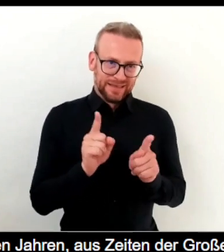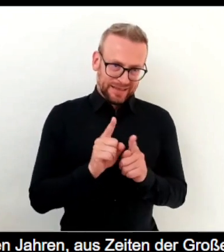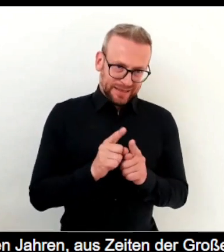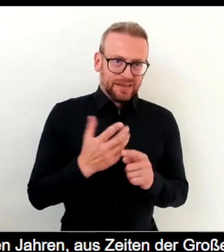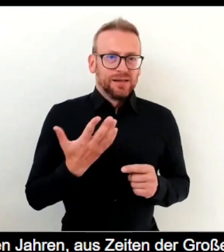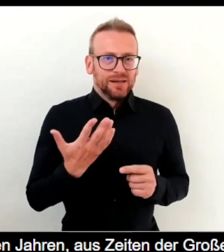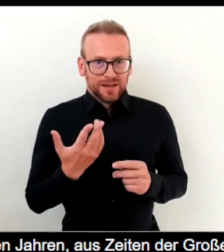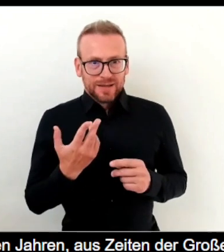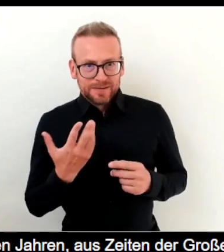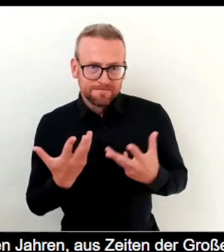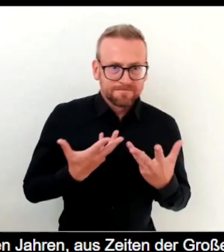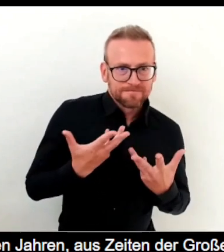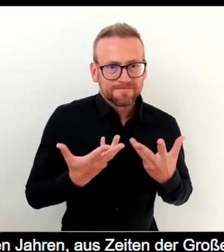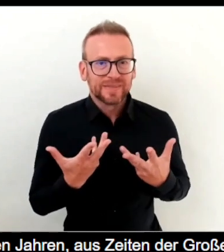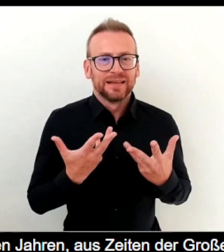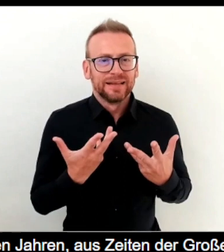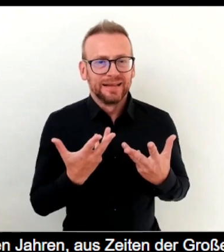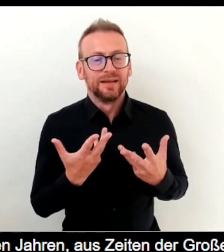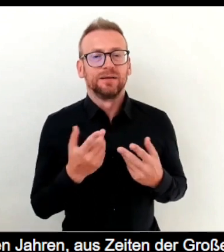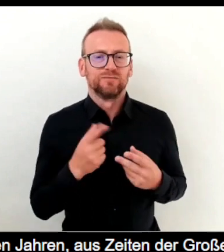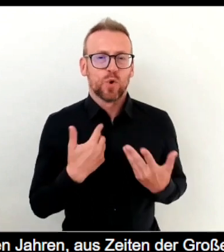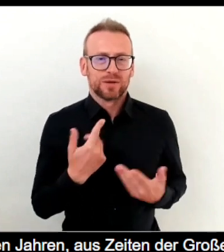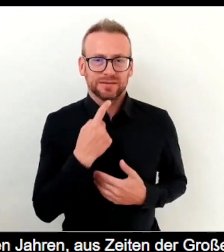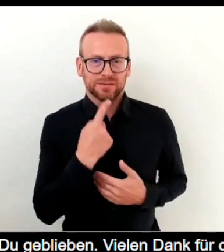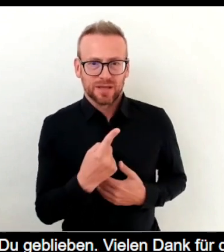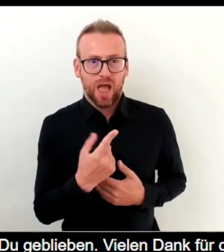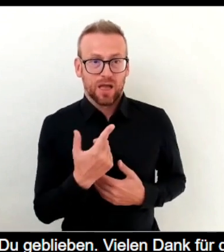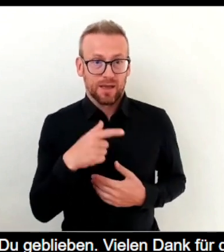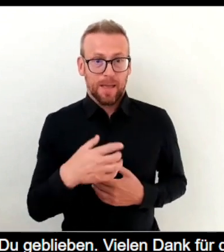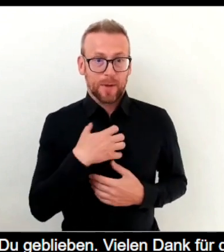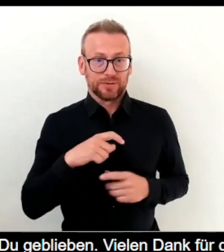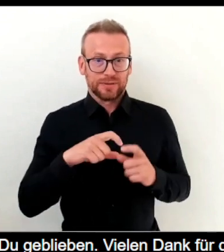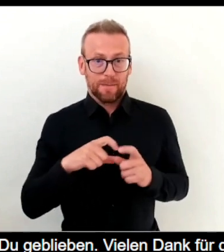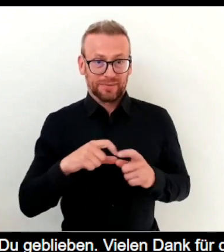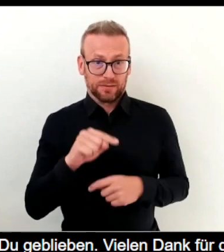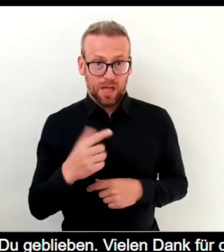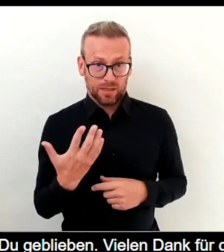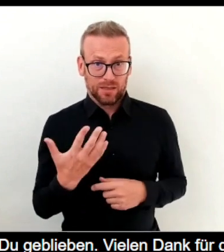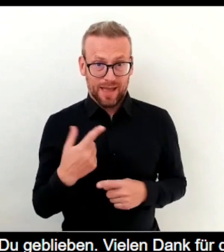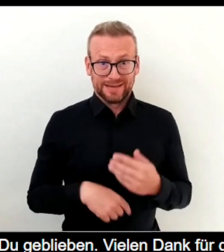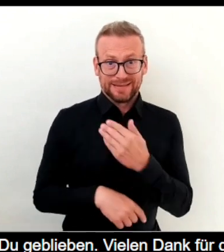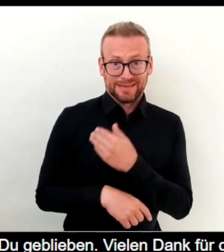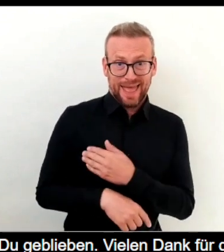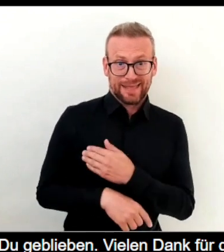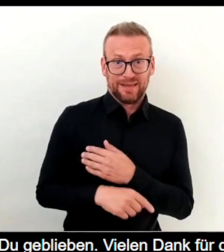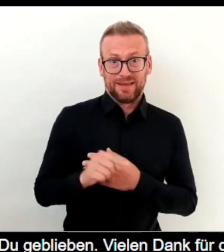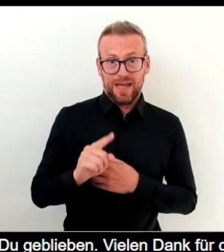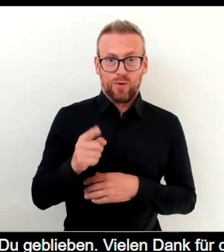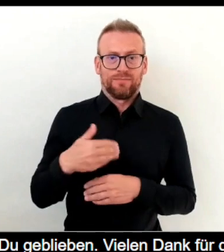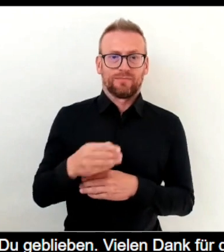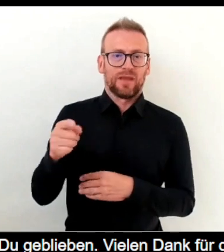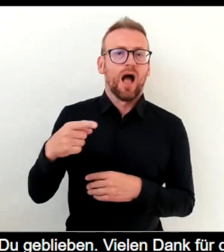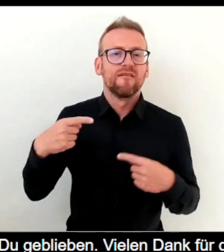Bayerischen Kabinett. So muss man das sagen. Das war 1959 und damals, übrigens ganz interessant, Vater von